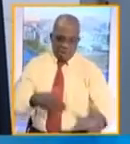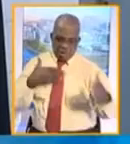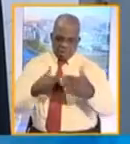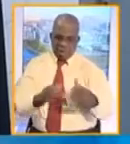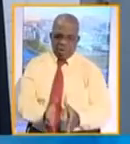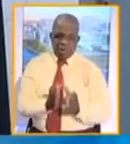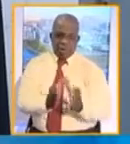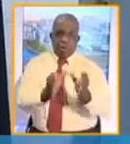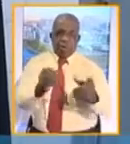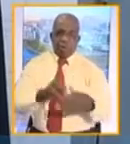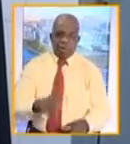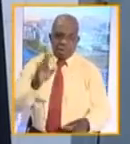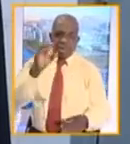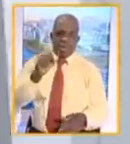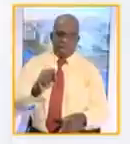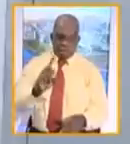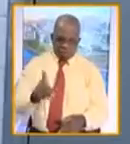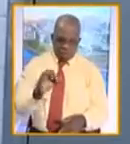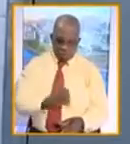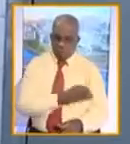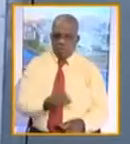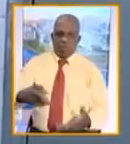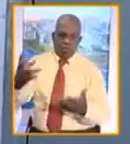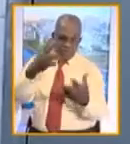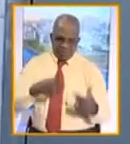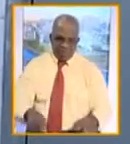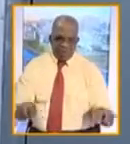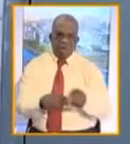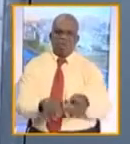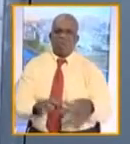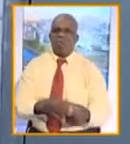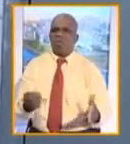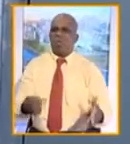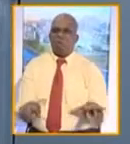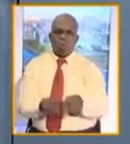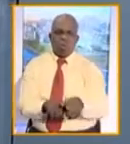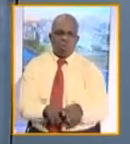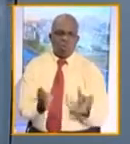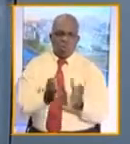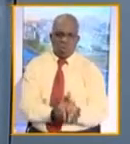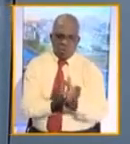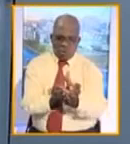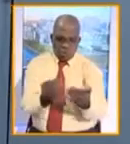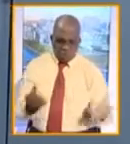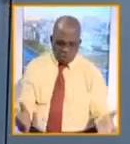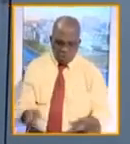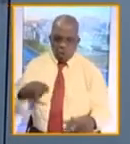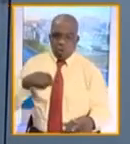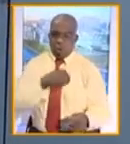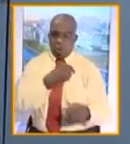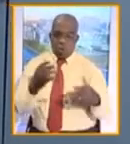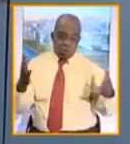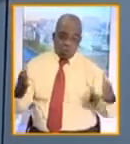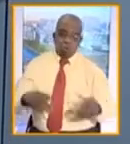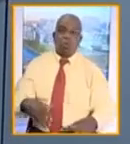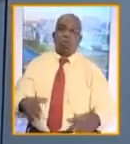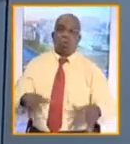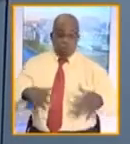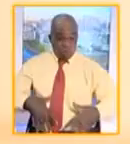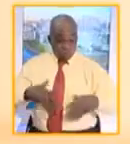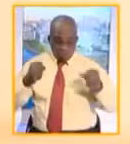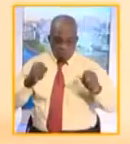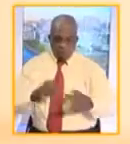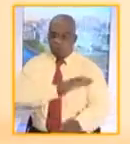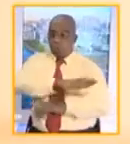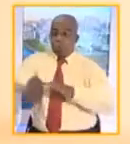particulièrement des travailleurs du port et leurs familles. Mais comme le port est une structure citoyenne, nous pouvons prendre en charge des malades qui viennent de